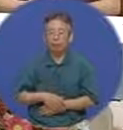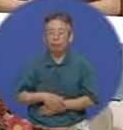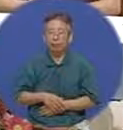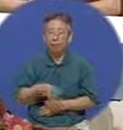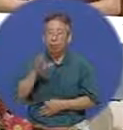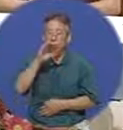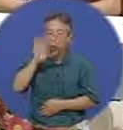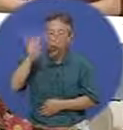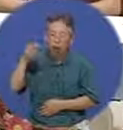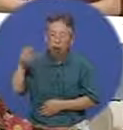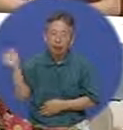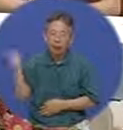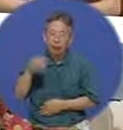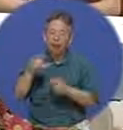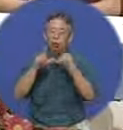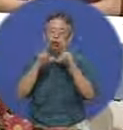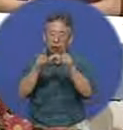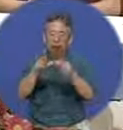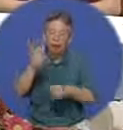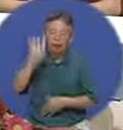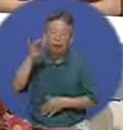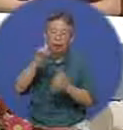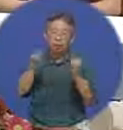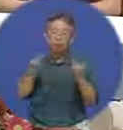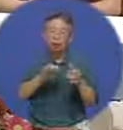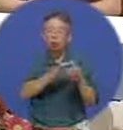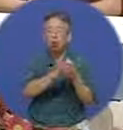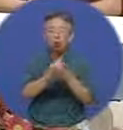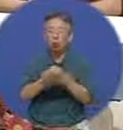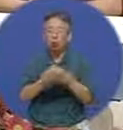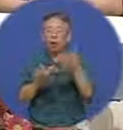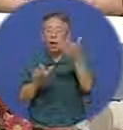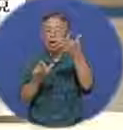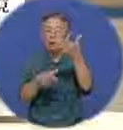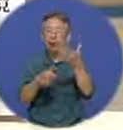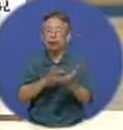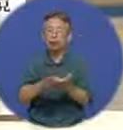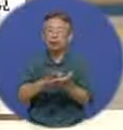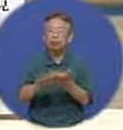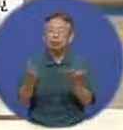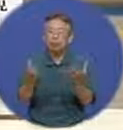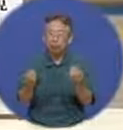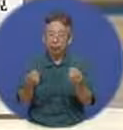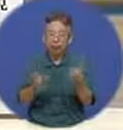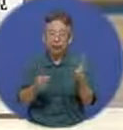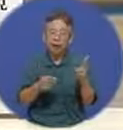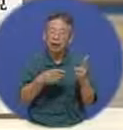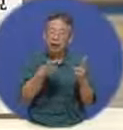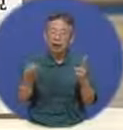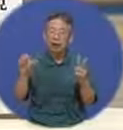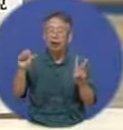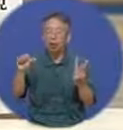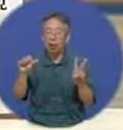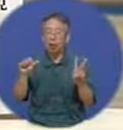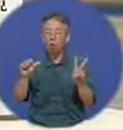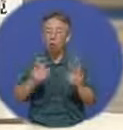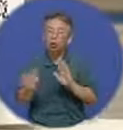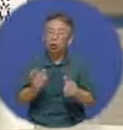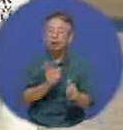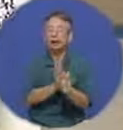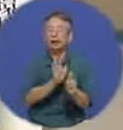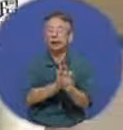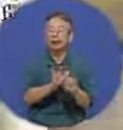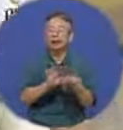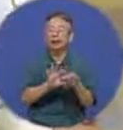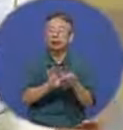。県の広報誌県民の友8月号ができました。2面から5面までは子育て支援について特